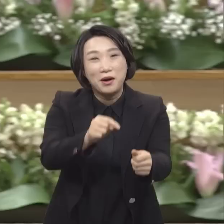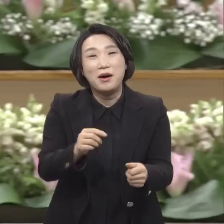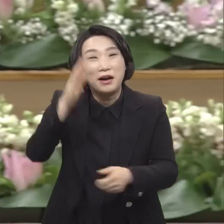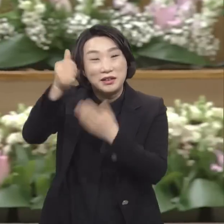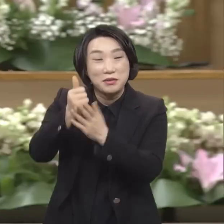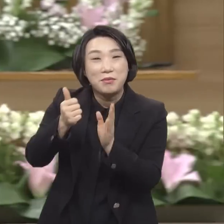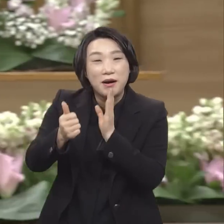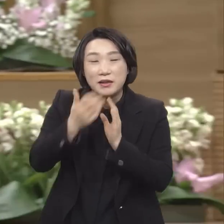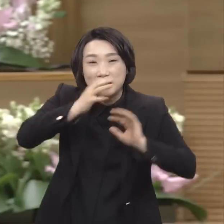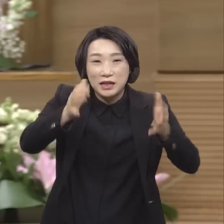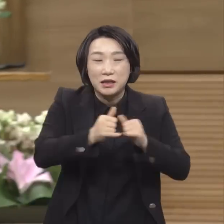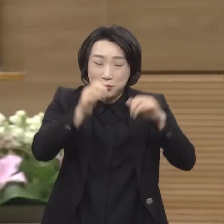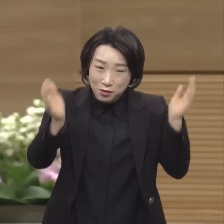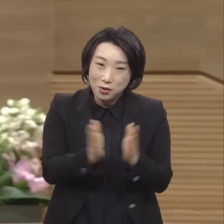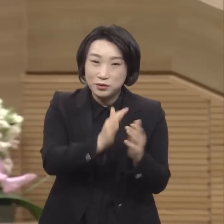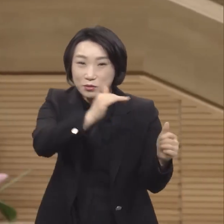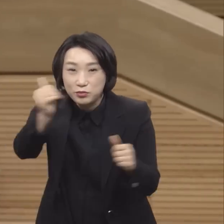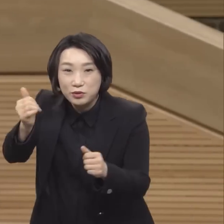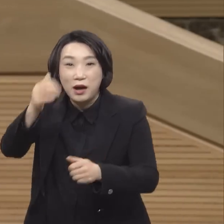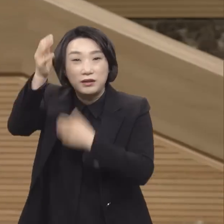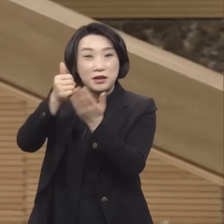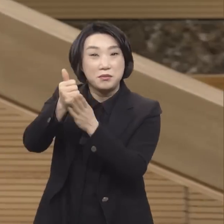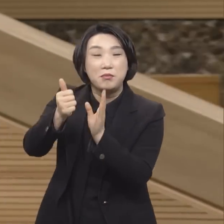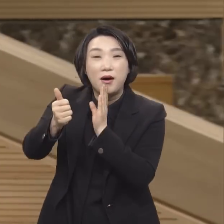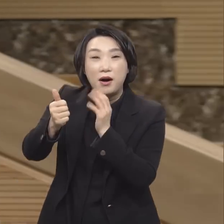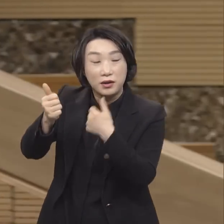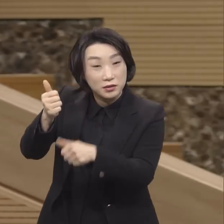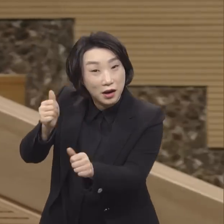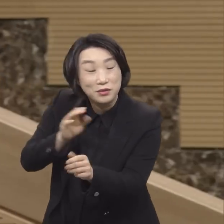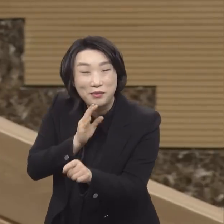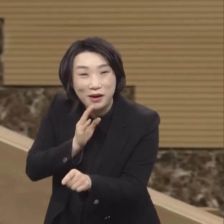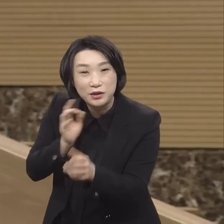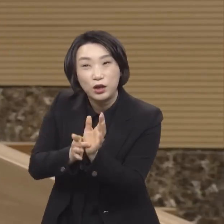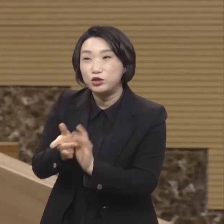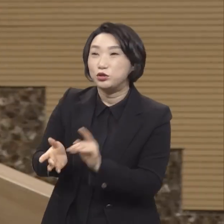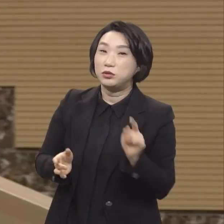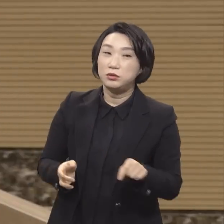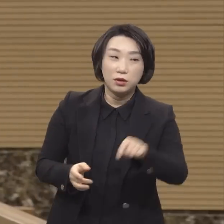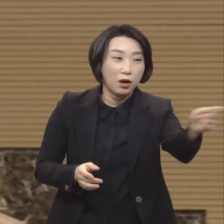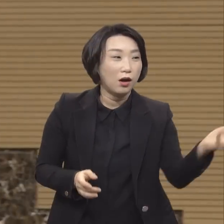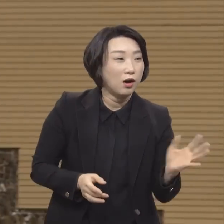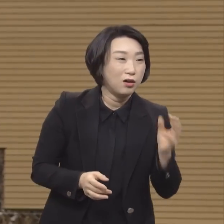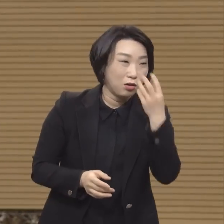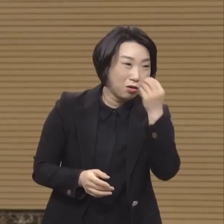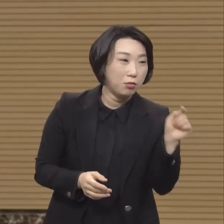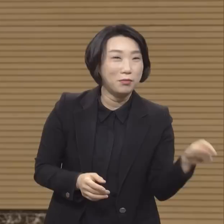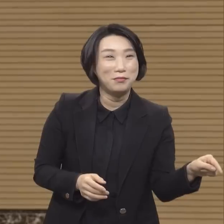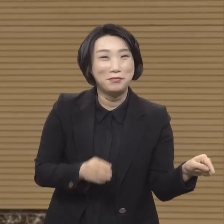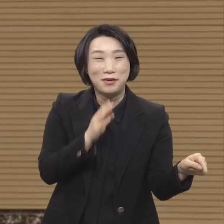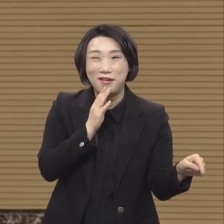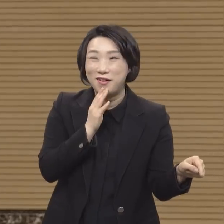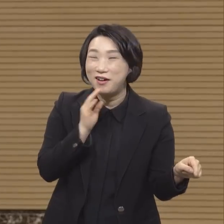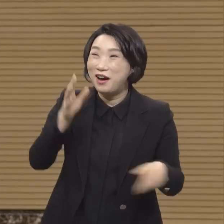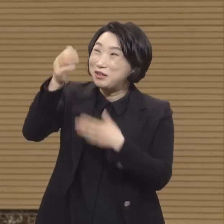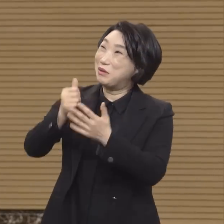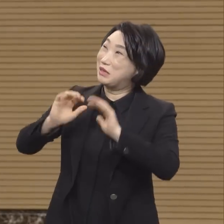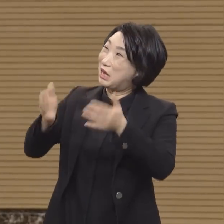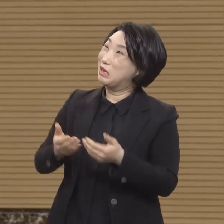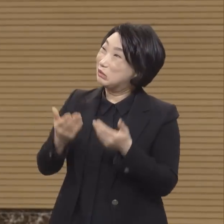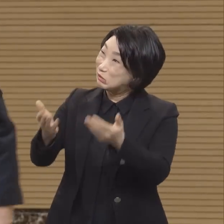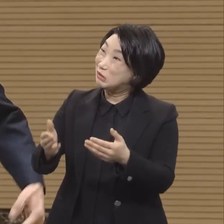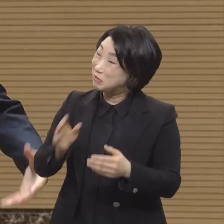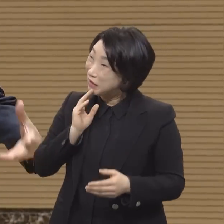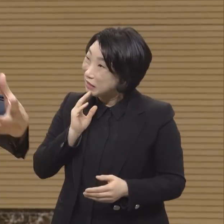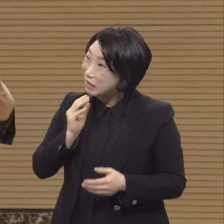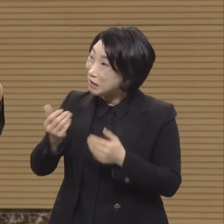말입니다. 근데 그분을 향해서 아니 건방지게 지가 감히 뭐 하늘나라를 주고 말고